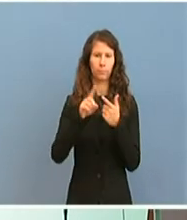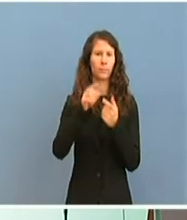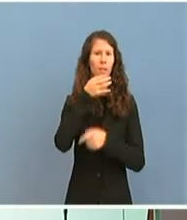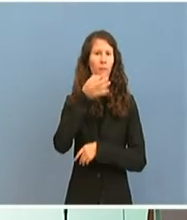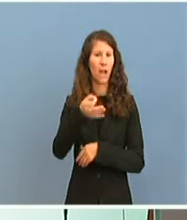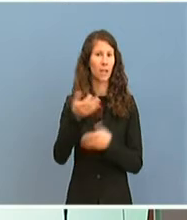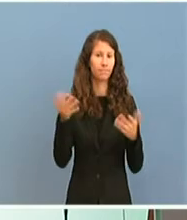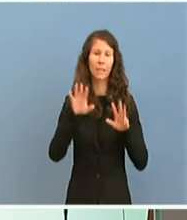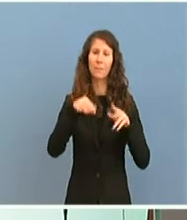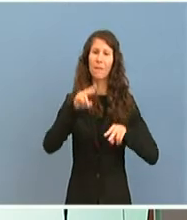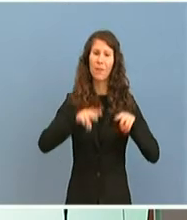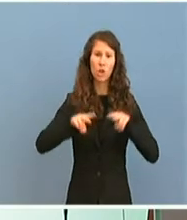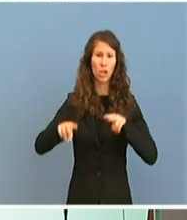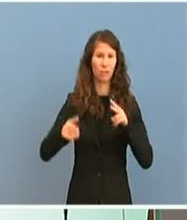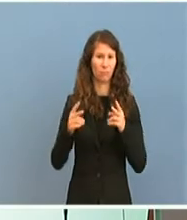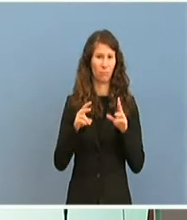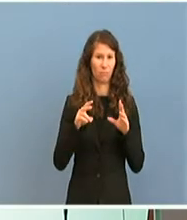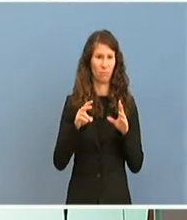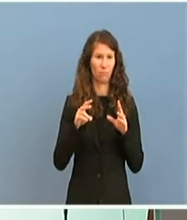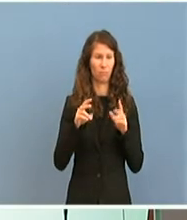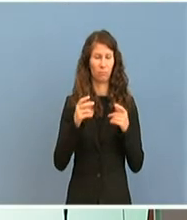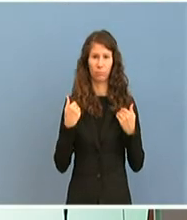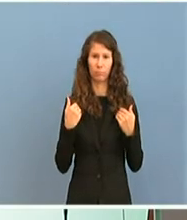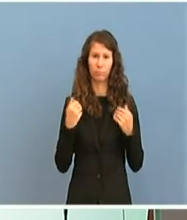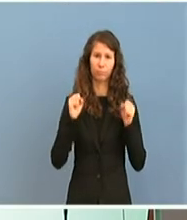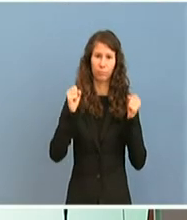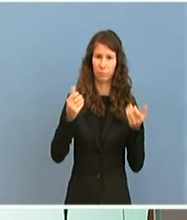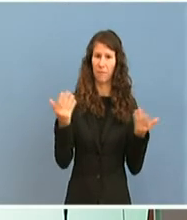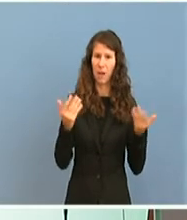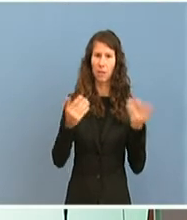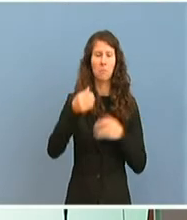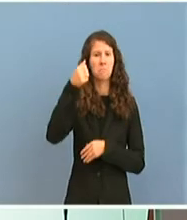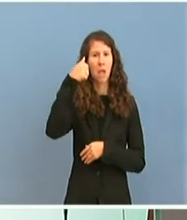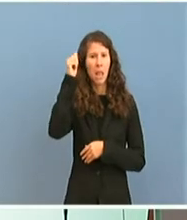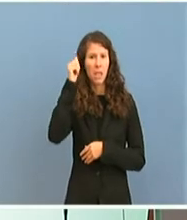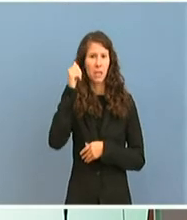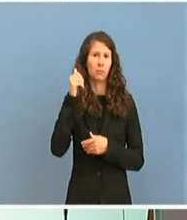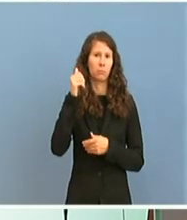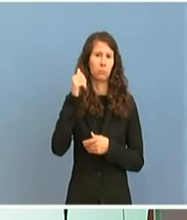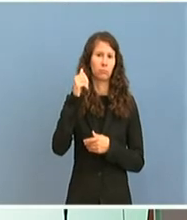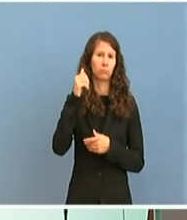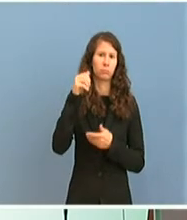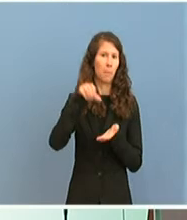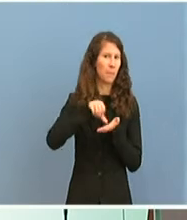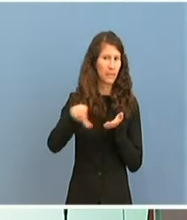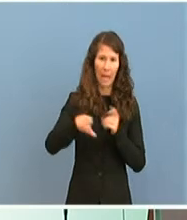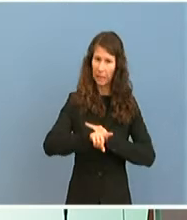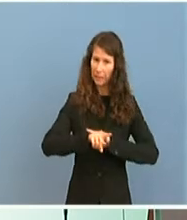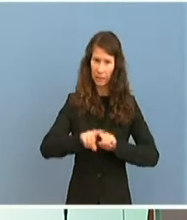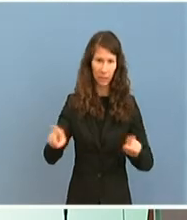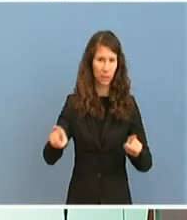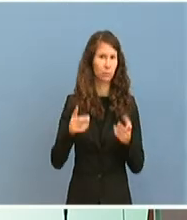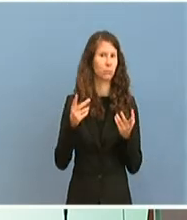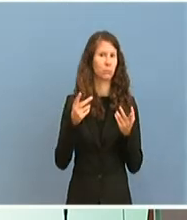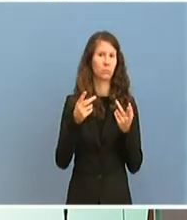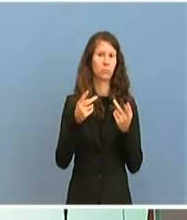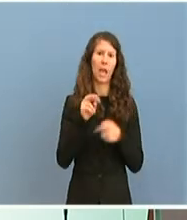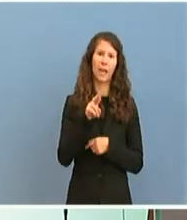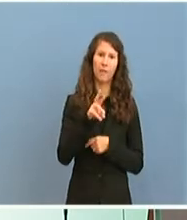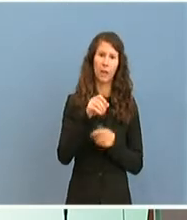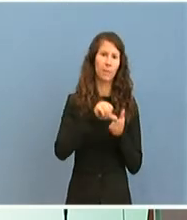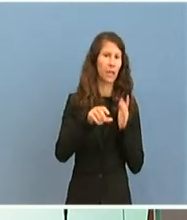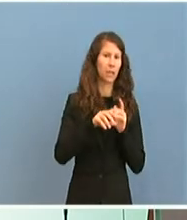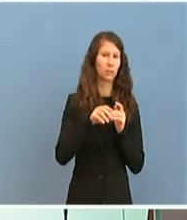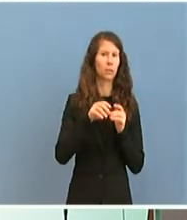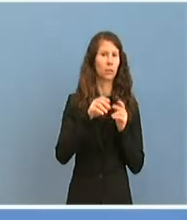unterschiedlich gehandhabt von Bundesländern. Berlin zum Beispiel zahlt nicht, NRW hingegen zahlt Reisenden die Tests. Wie sieht das die Bundesregierung?